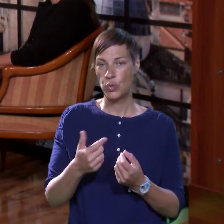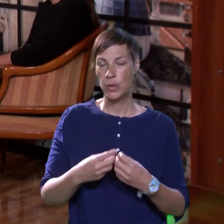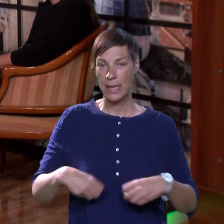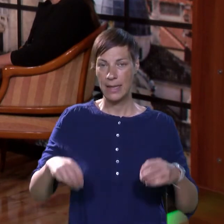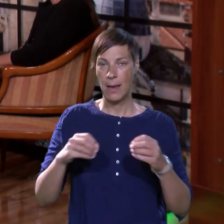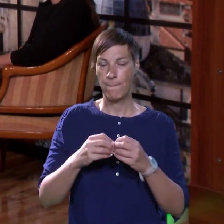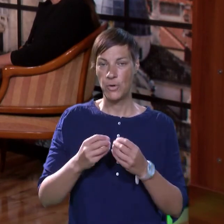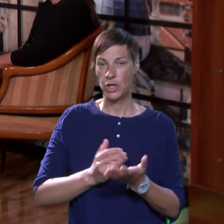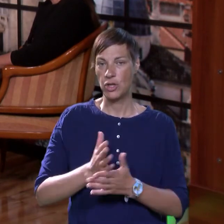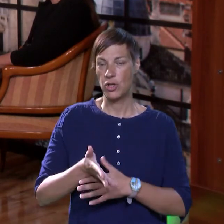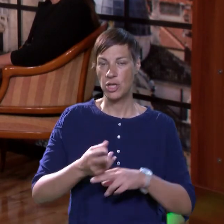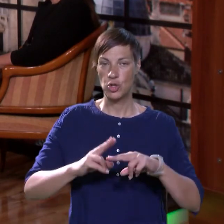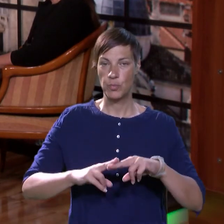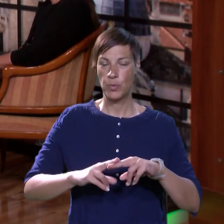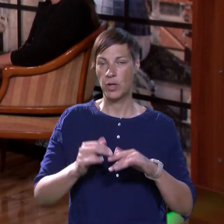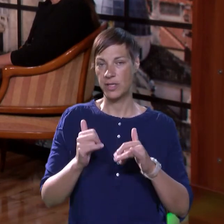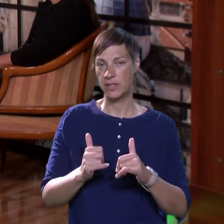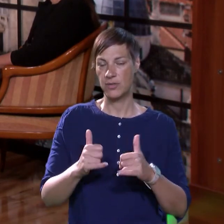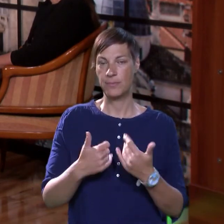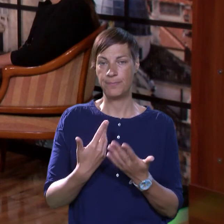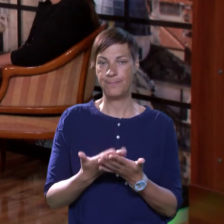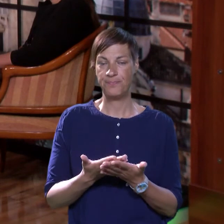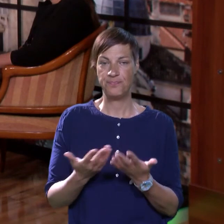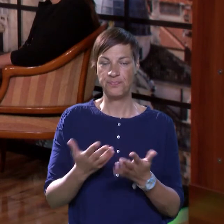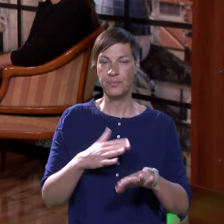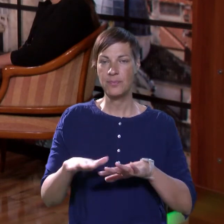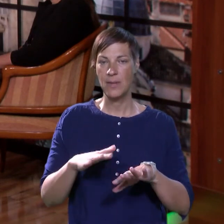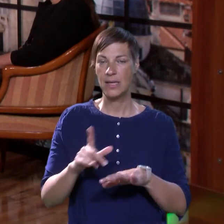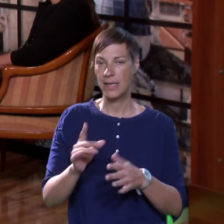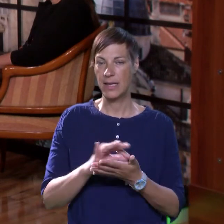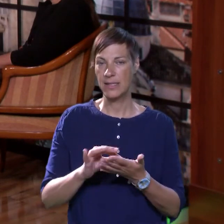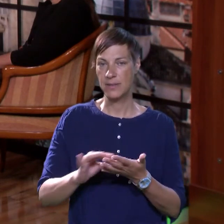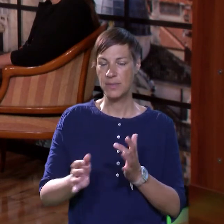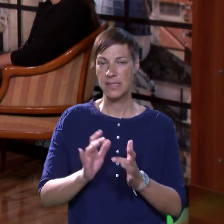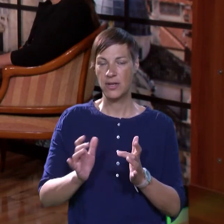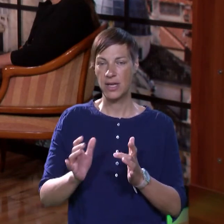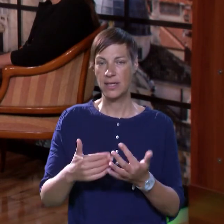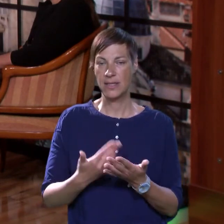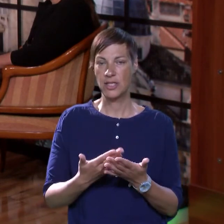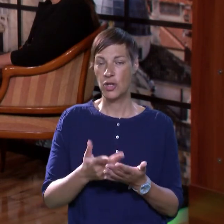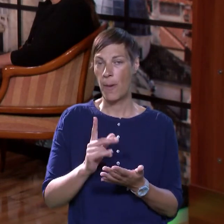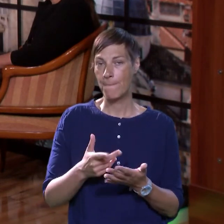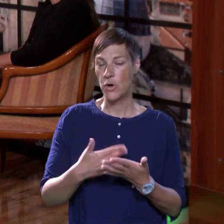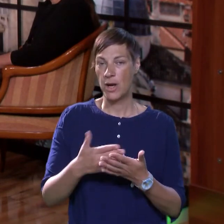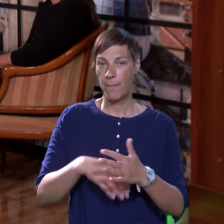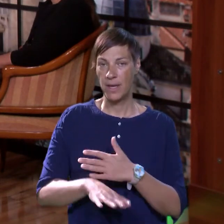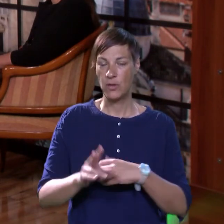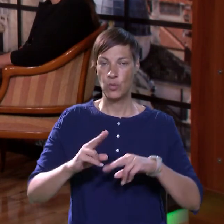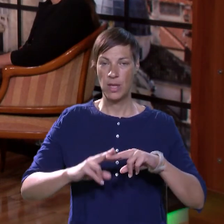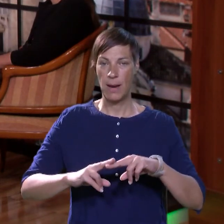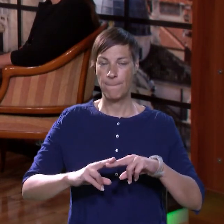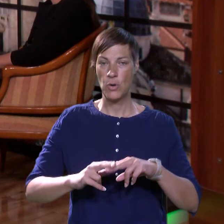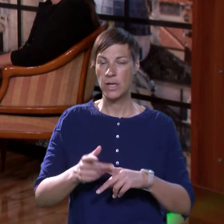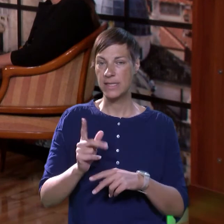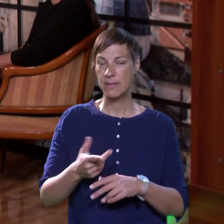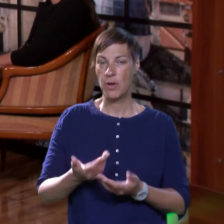jedan projektić i onda ući u bolnicu i sad vam, ne znam, ministarstvo nije raspisalo natječaj, to mora biti unutar